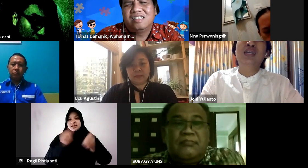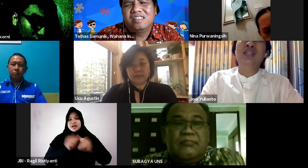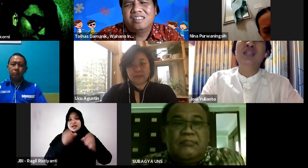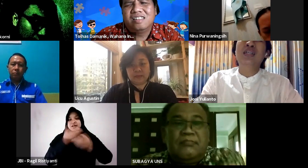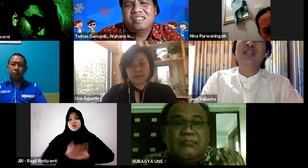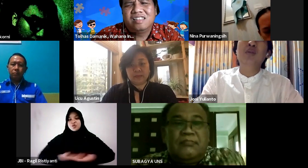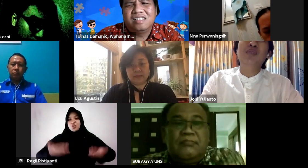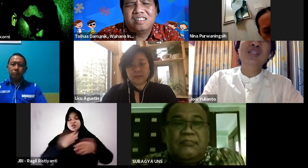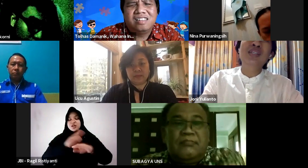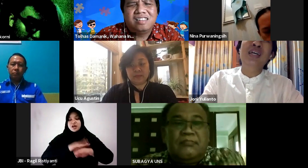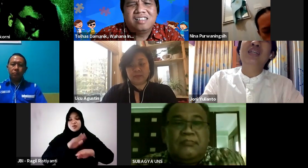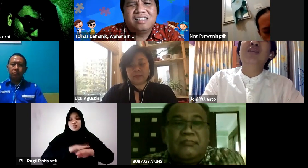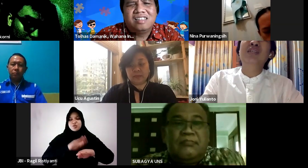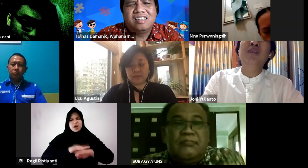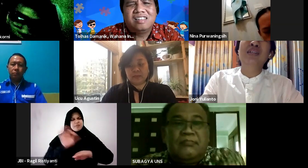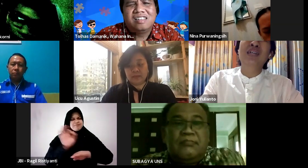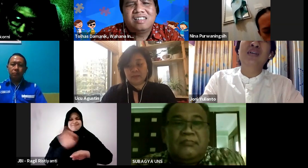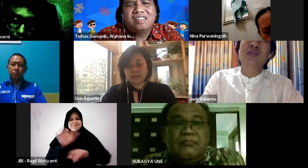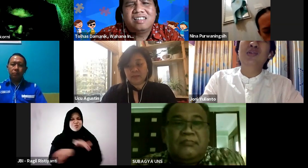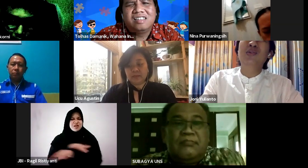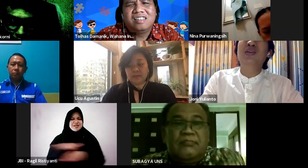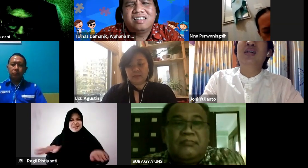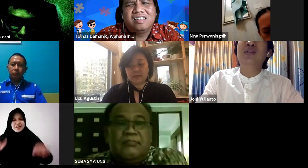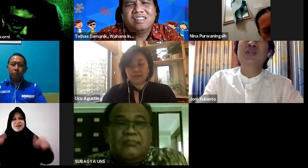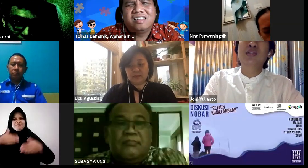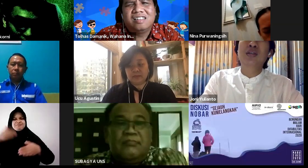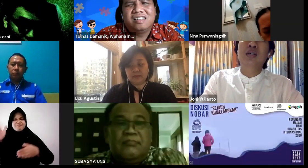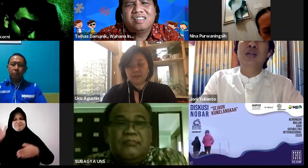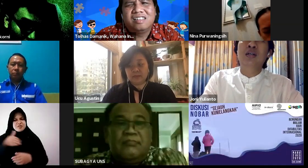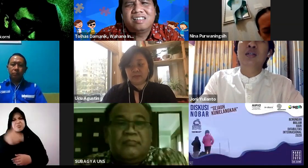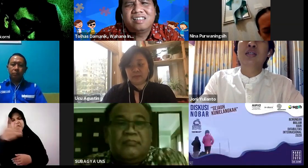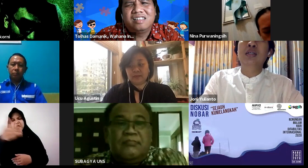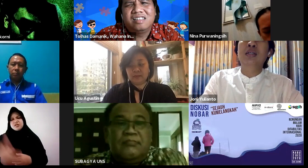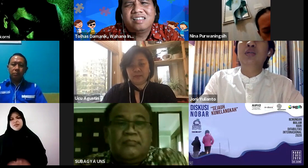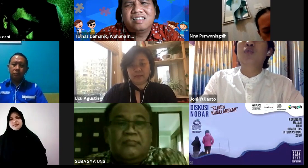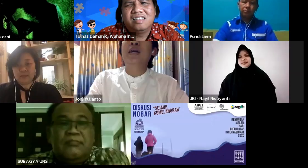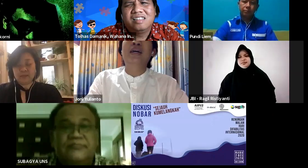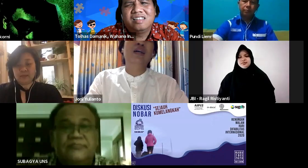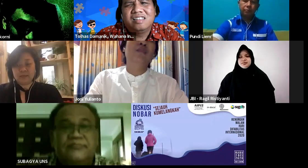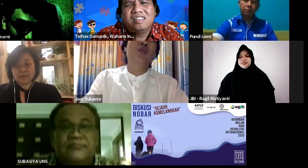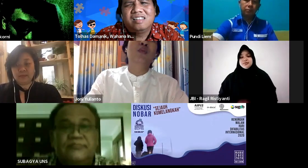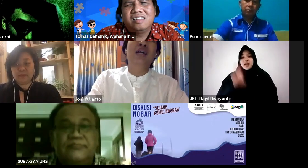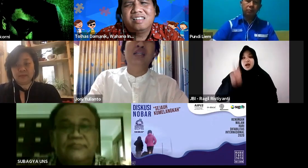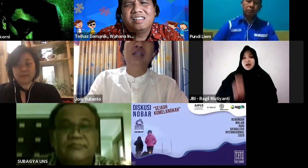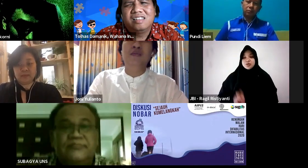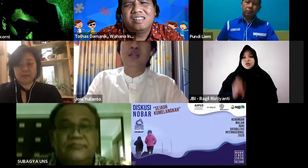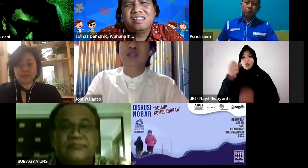kultural yang ternyata belum selesai dan masih panjang untuk harus diupayakan